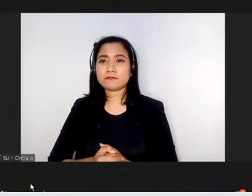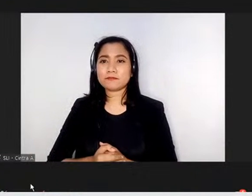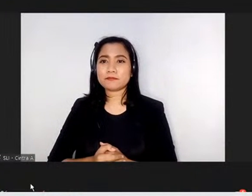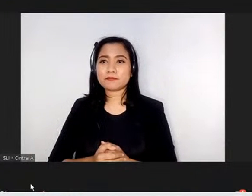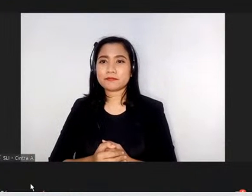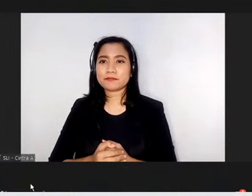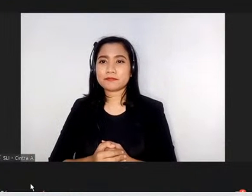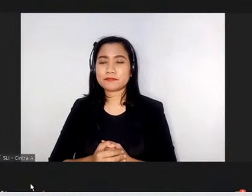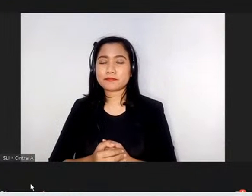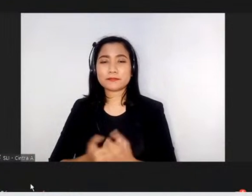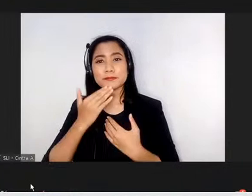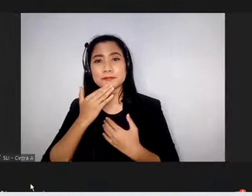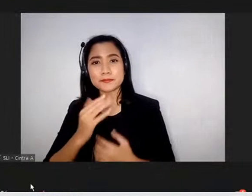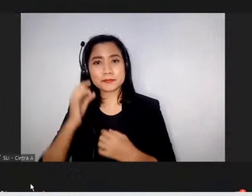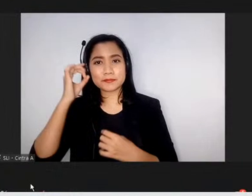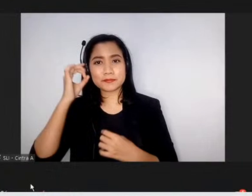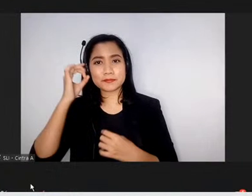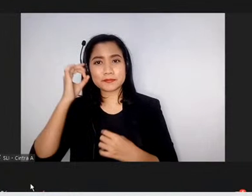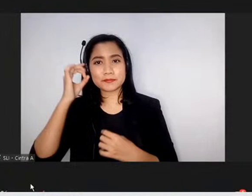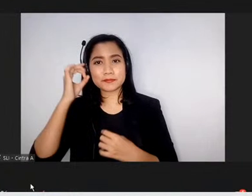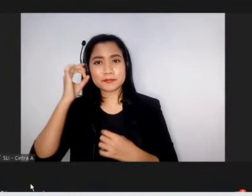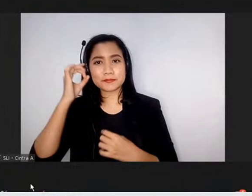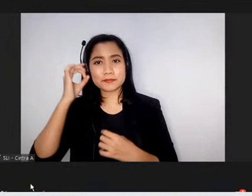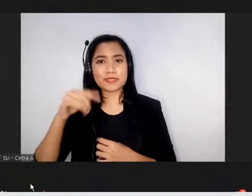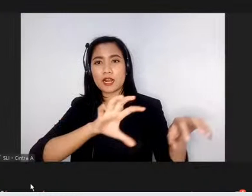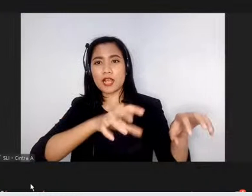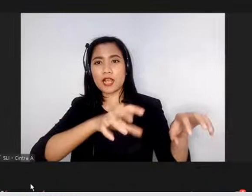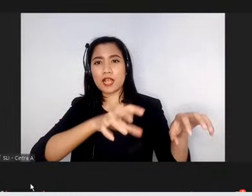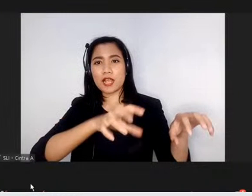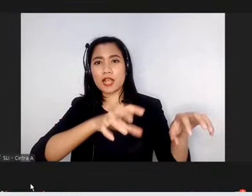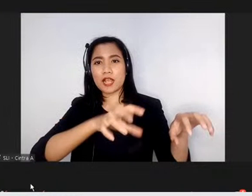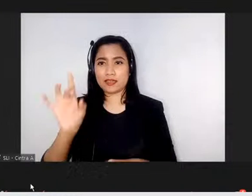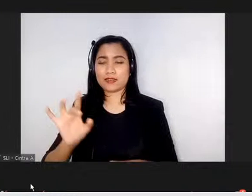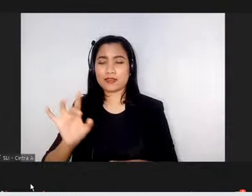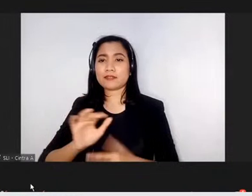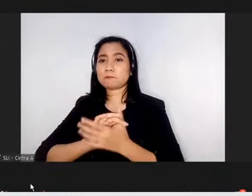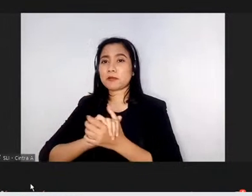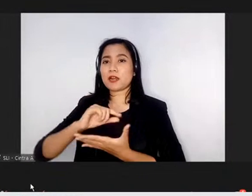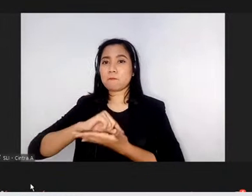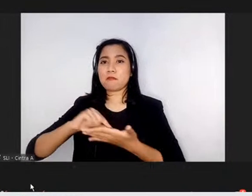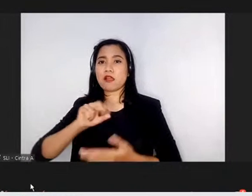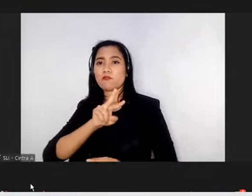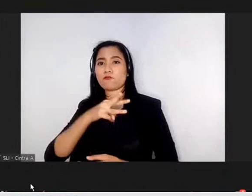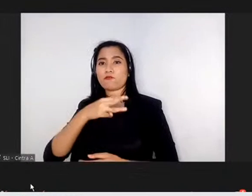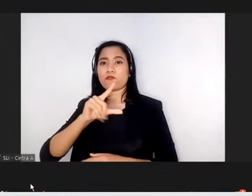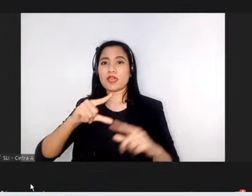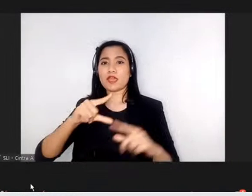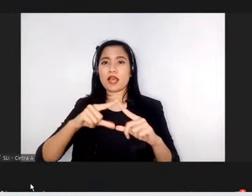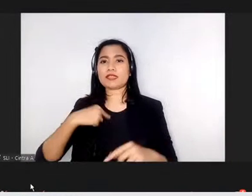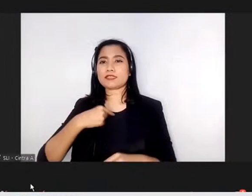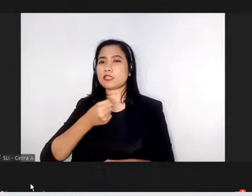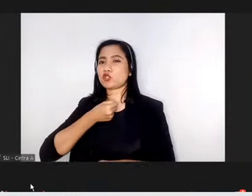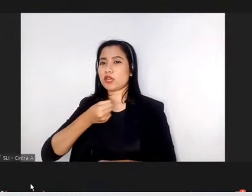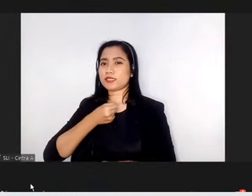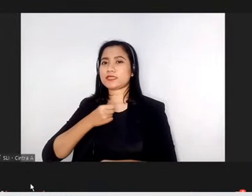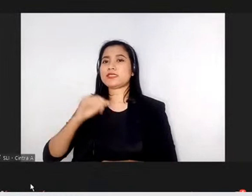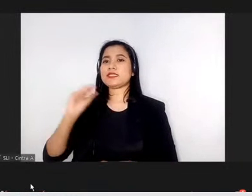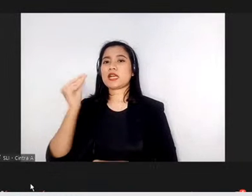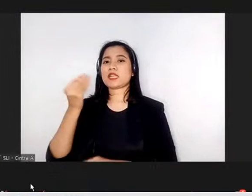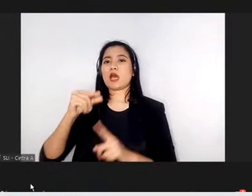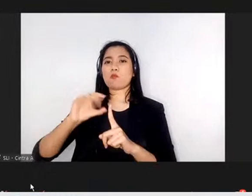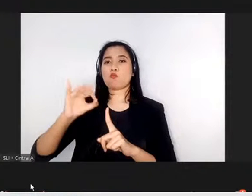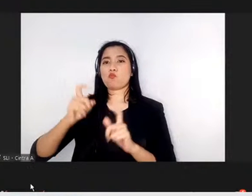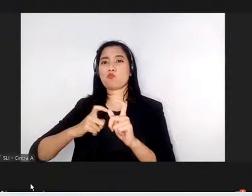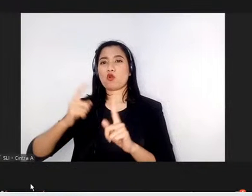and wein perkenalkan saya saya jurnalis di Jakarta pos dan moderator dalam